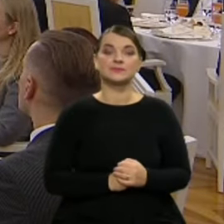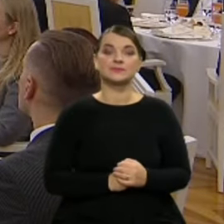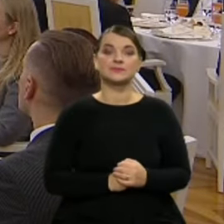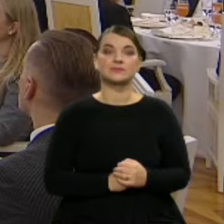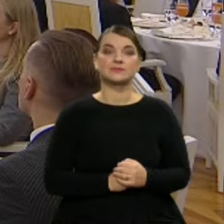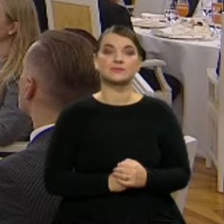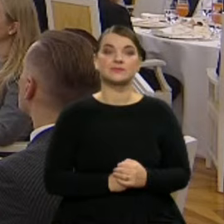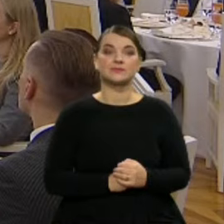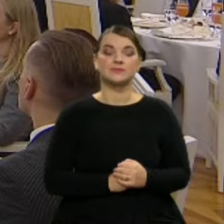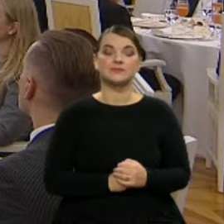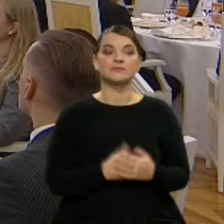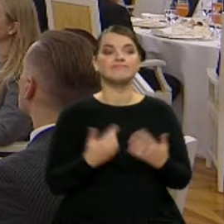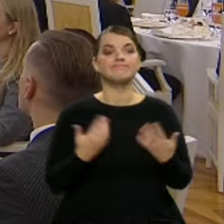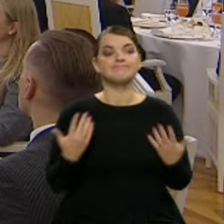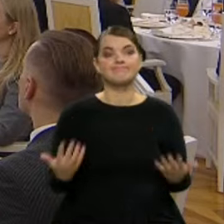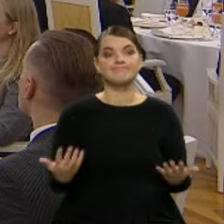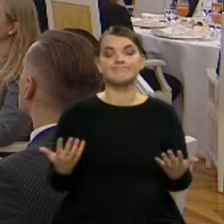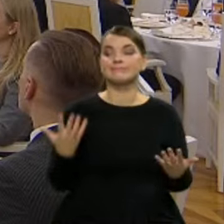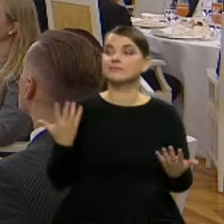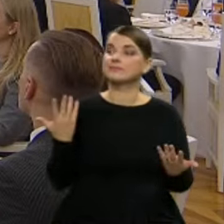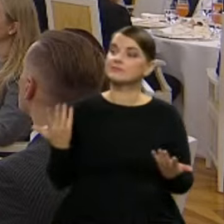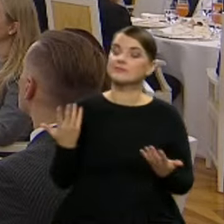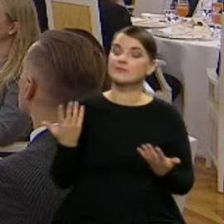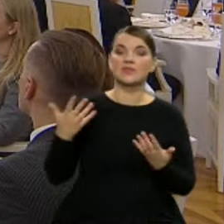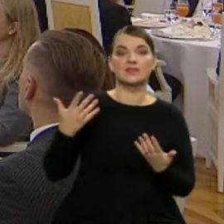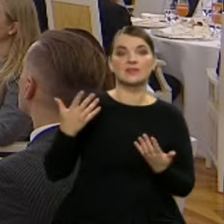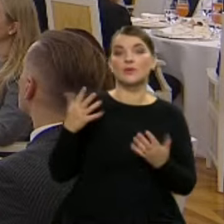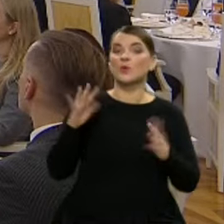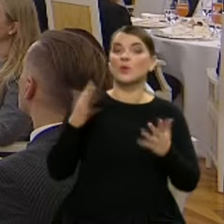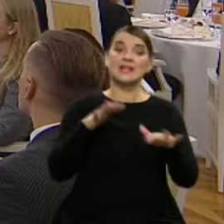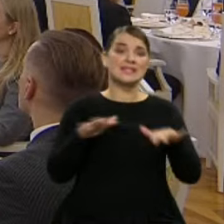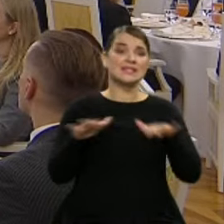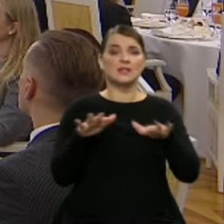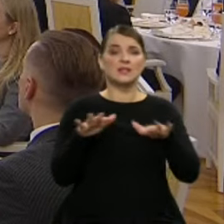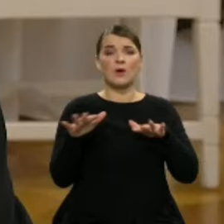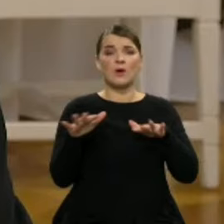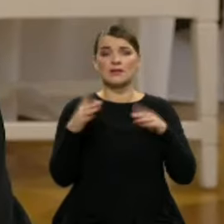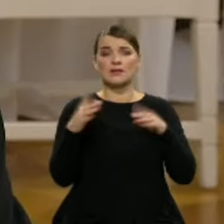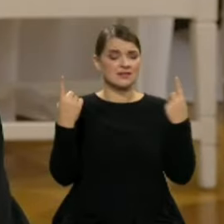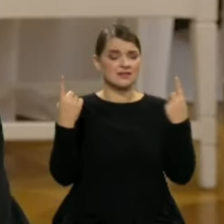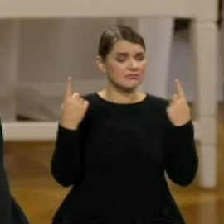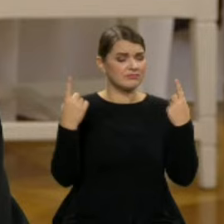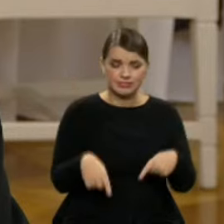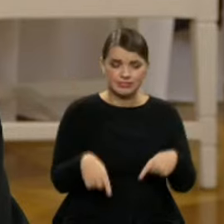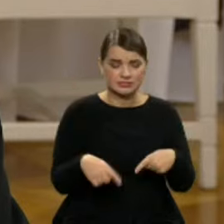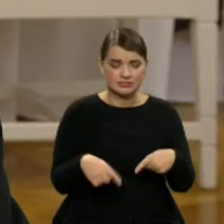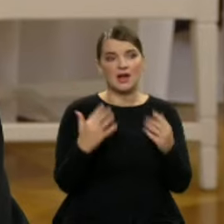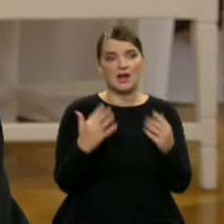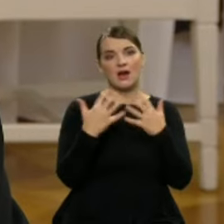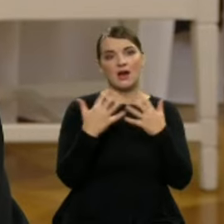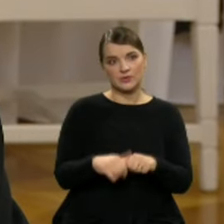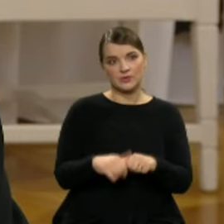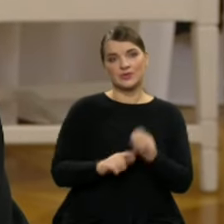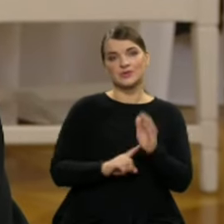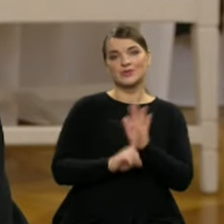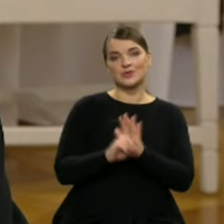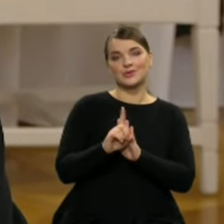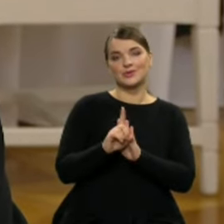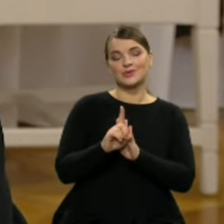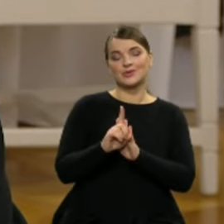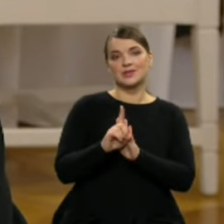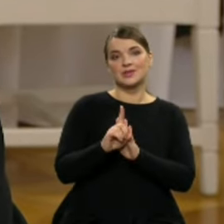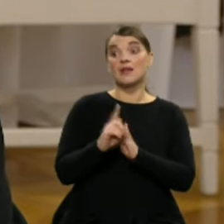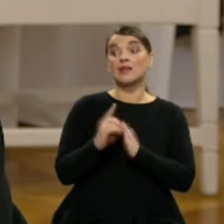Taip turbūt nutinka visomis kritinėmis situacijomis. Šiandien mūsų Sauliukas jau